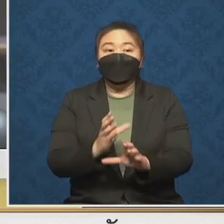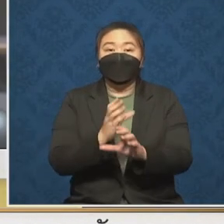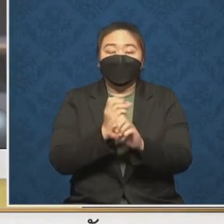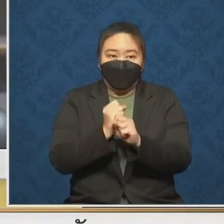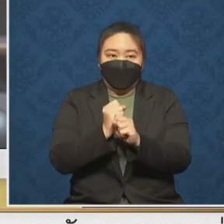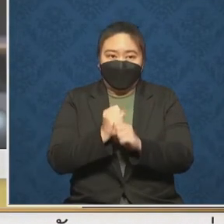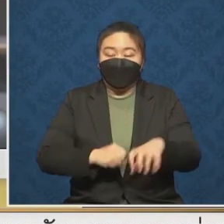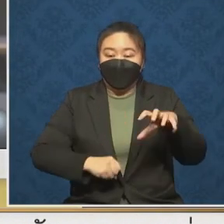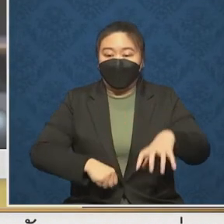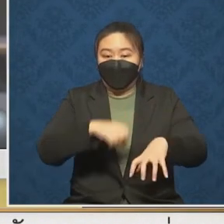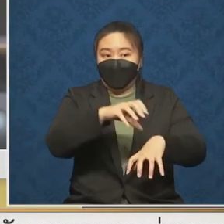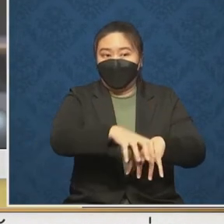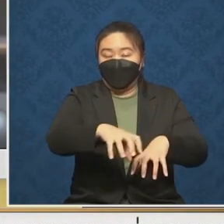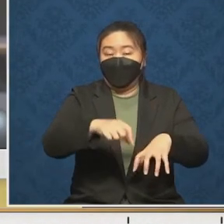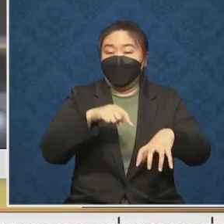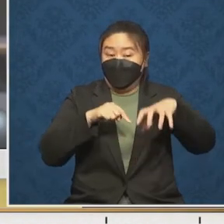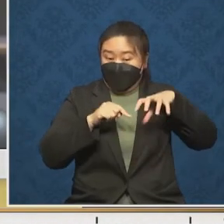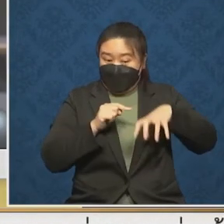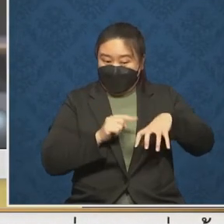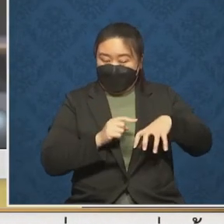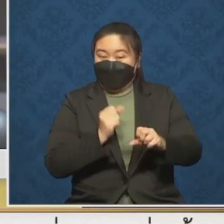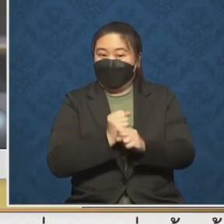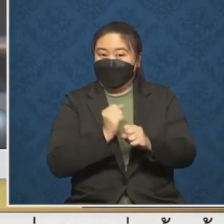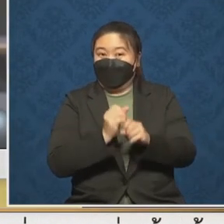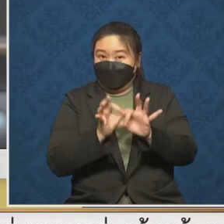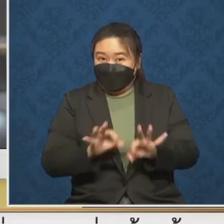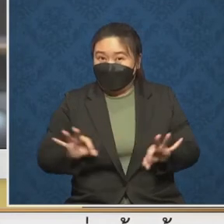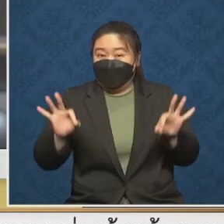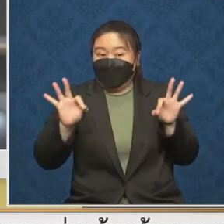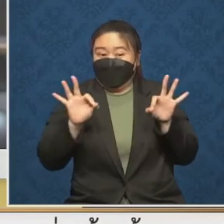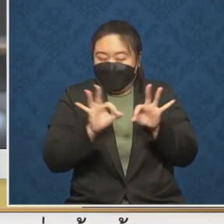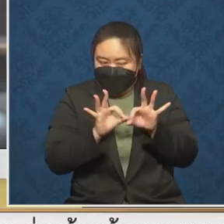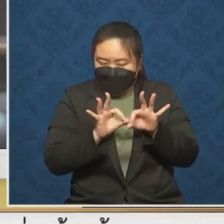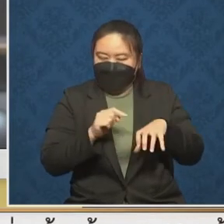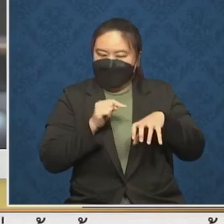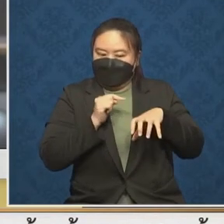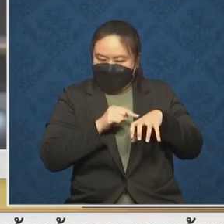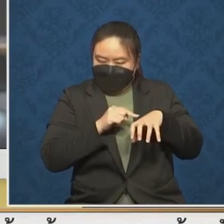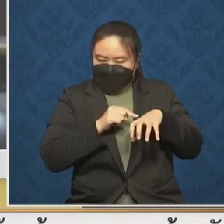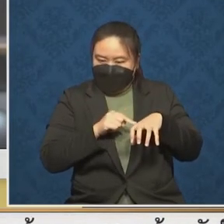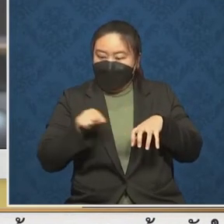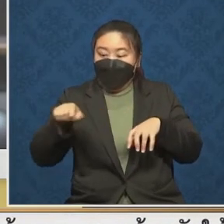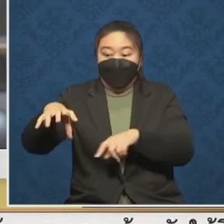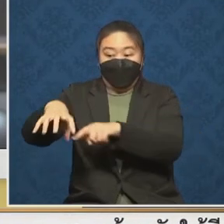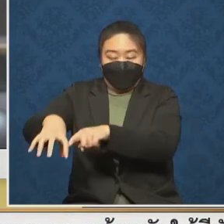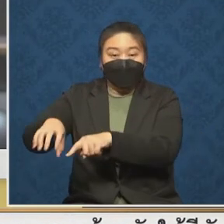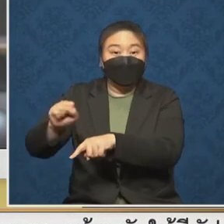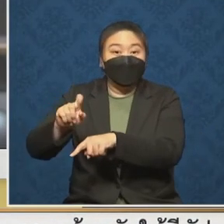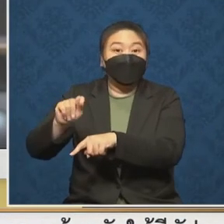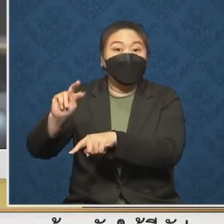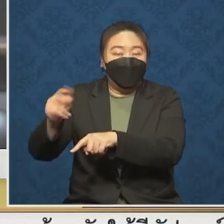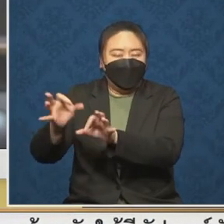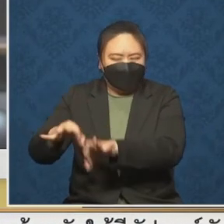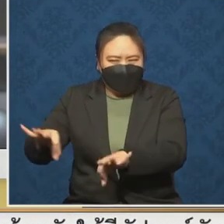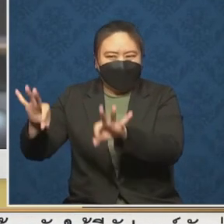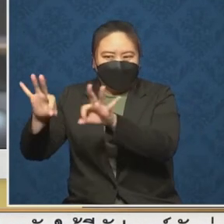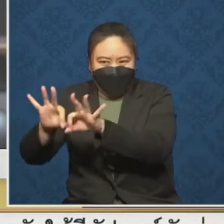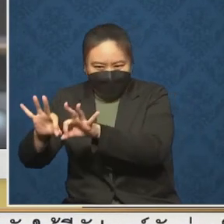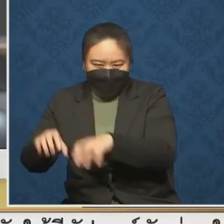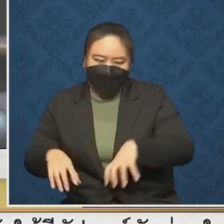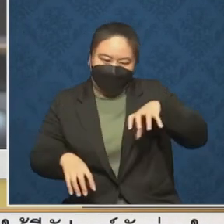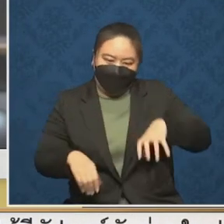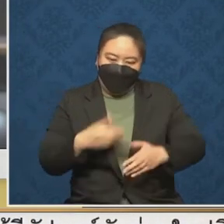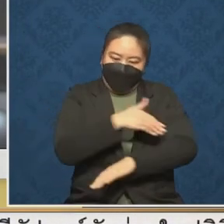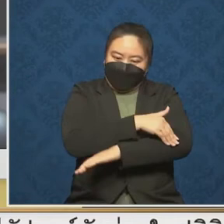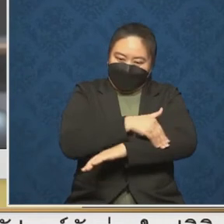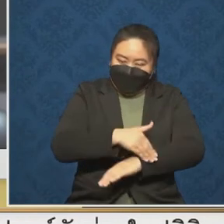ที่สำคัญของประเทศที่ไปตรวจสอบคนอื่นก็คือสตง.และกรมบัญชีกลางผ